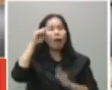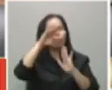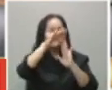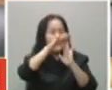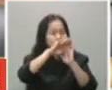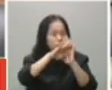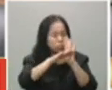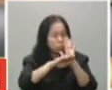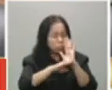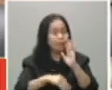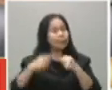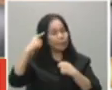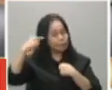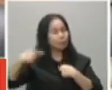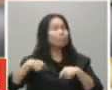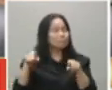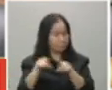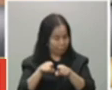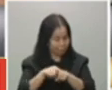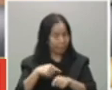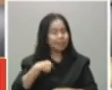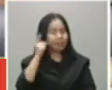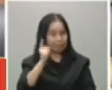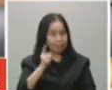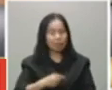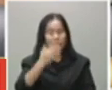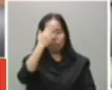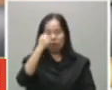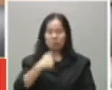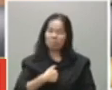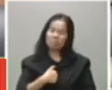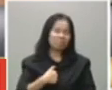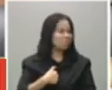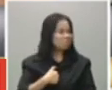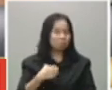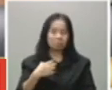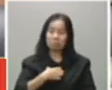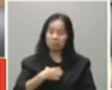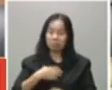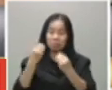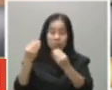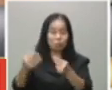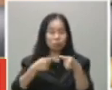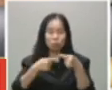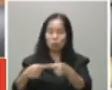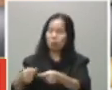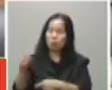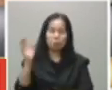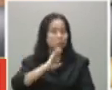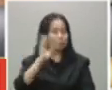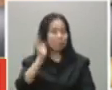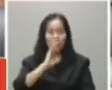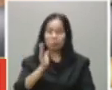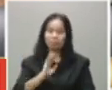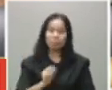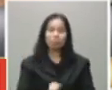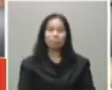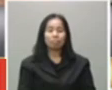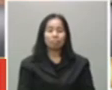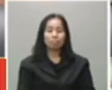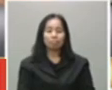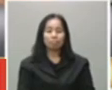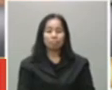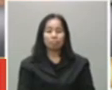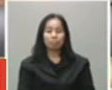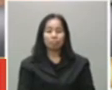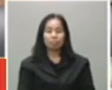างแน่นอนครับคงไม่มีใครอยากให้พลเอกประยุทธ์จันทร์โอชาบริหารประเทศนี้ต่อไปได้อีกแม้แต่วันเดียวครับ